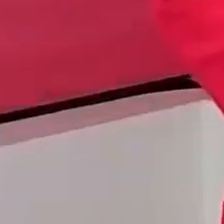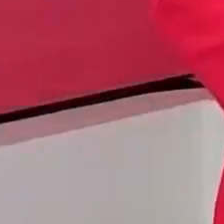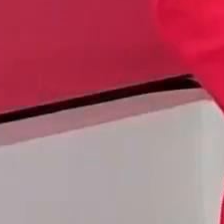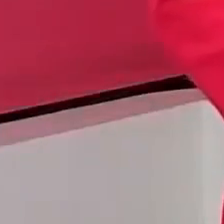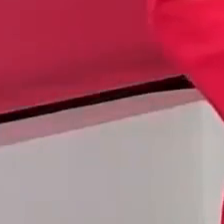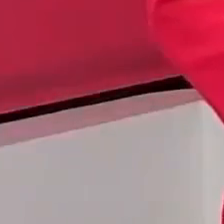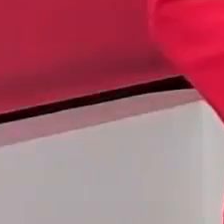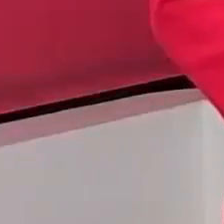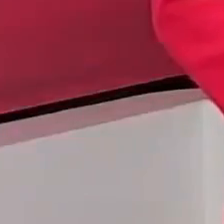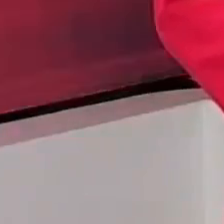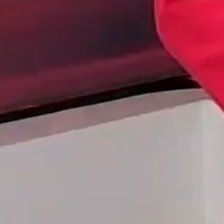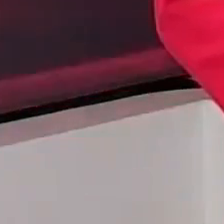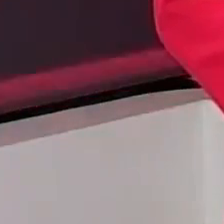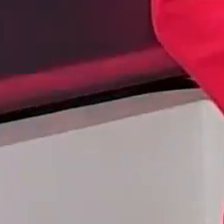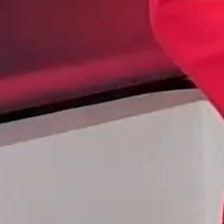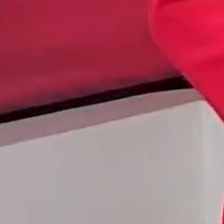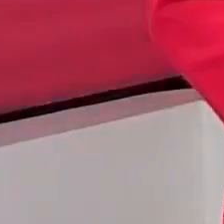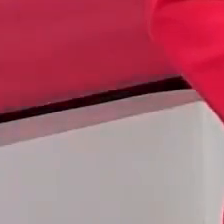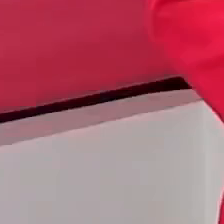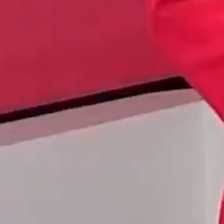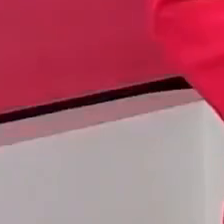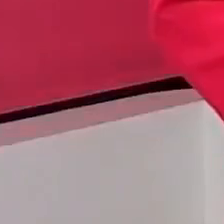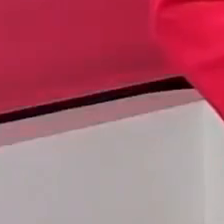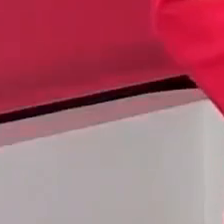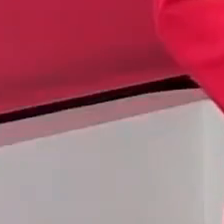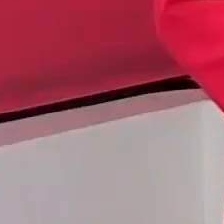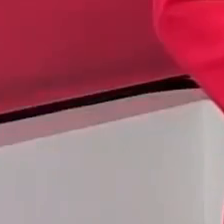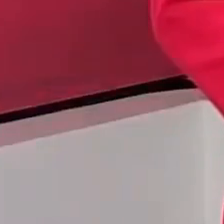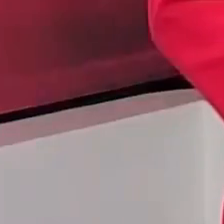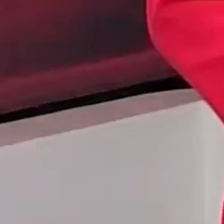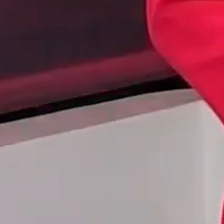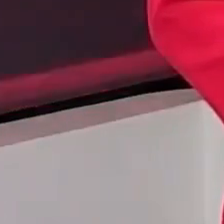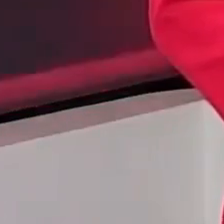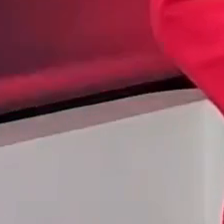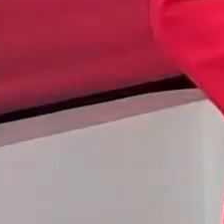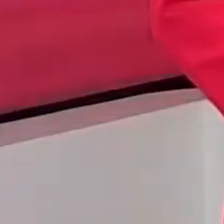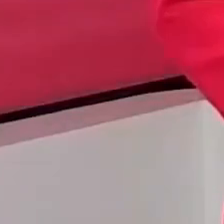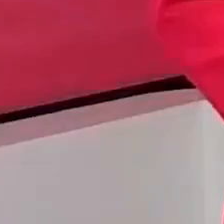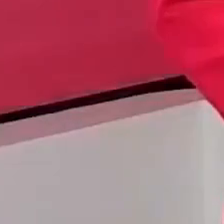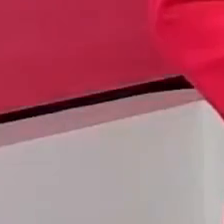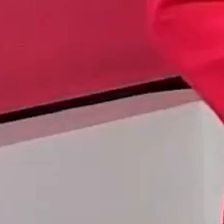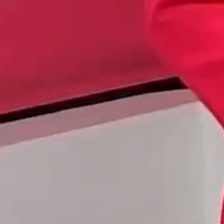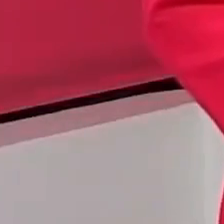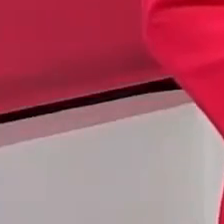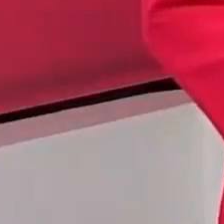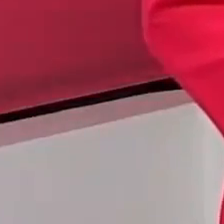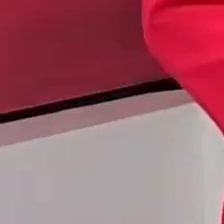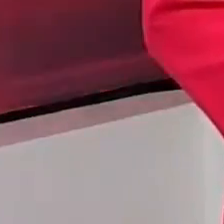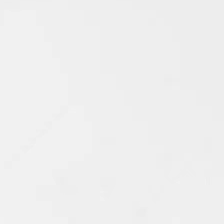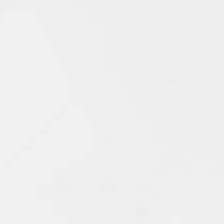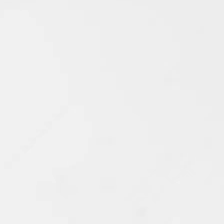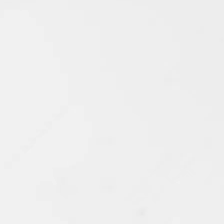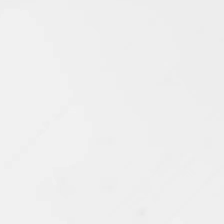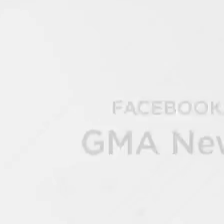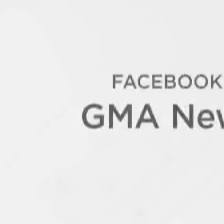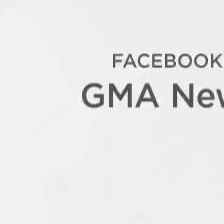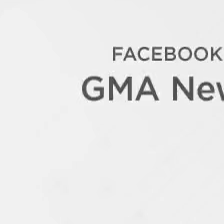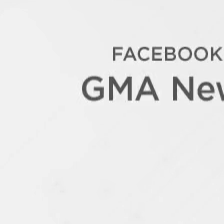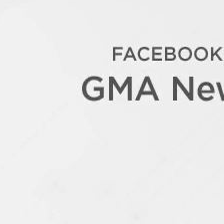YouTube. Sa mga Kapuso Abroad, samahan nyo kami sa GMA Pinoy TV at sa www.gmanews.tv.